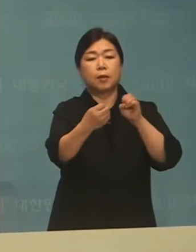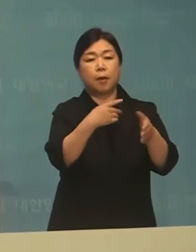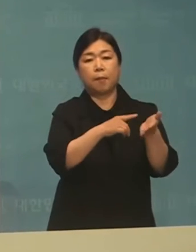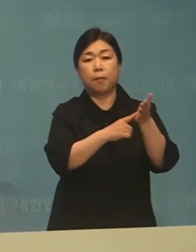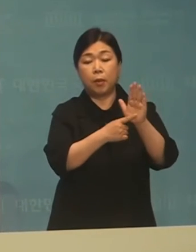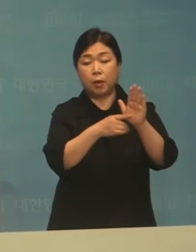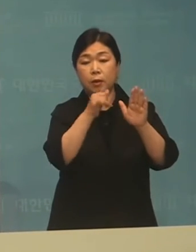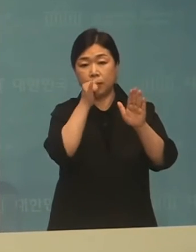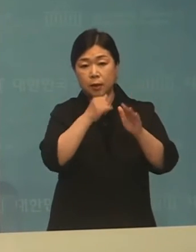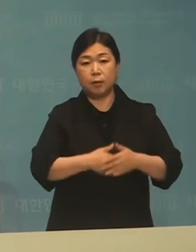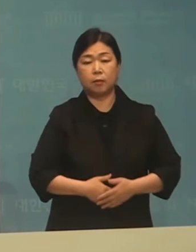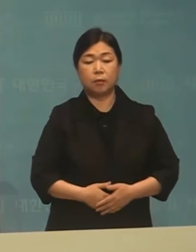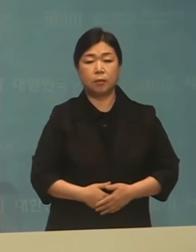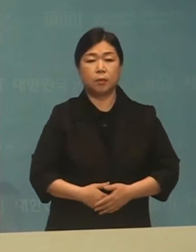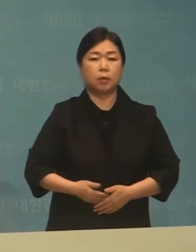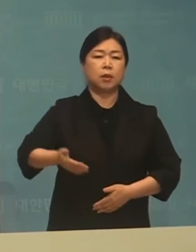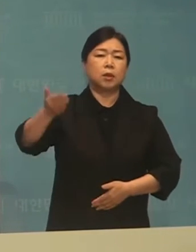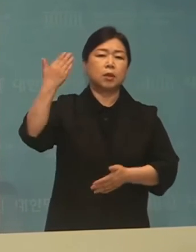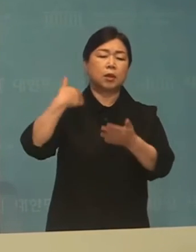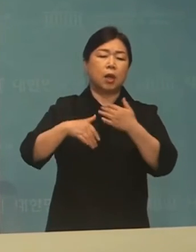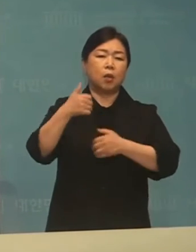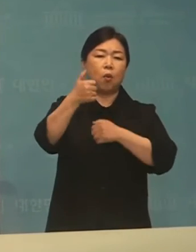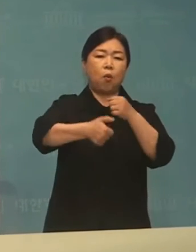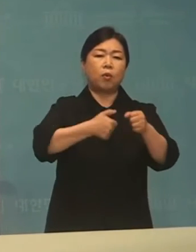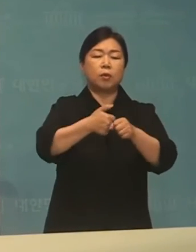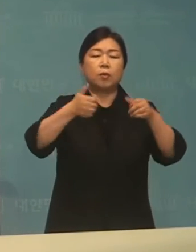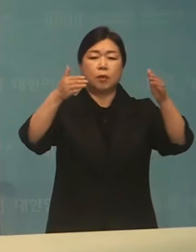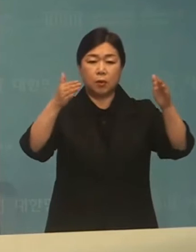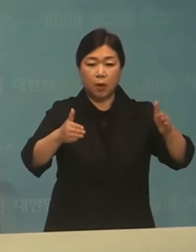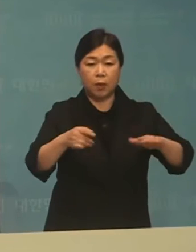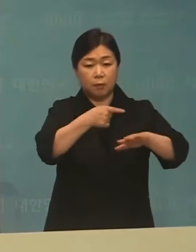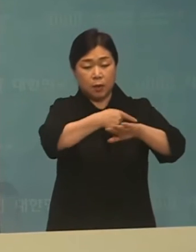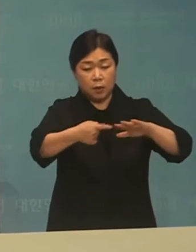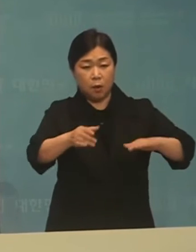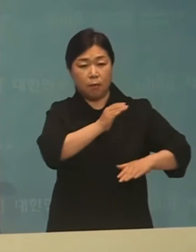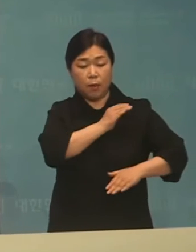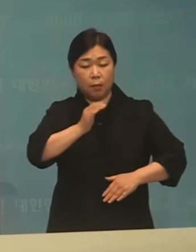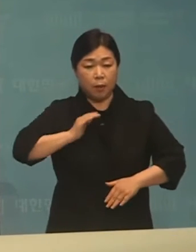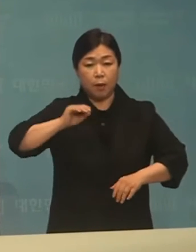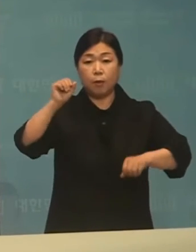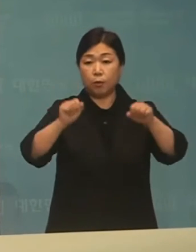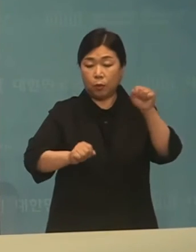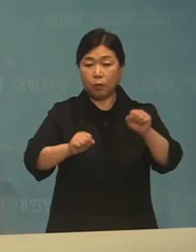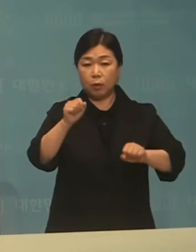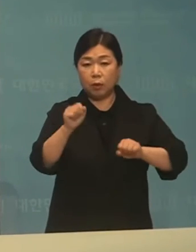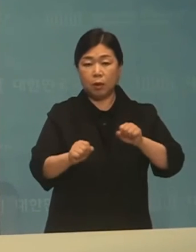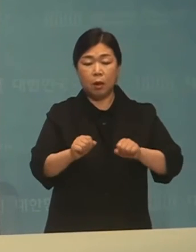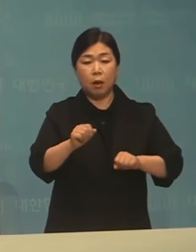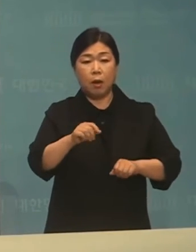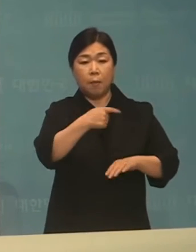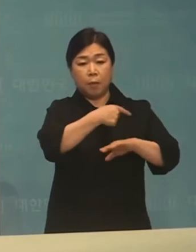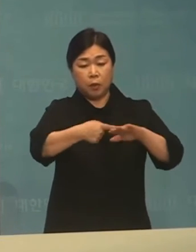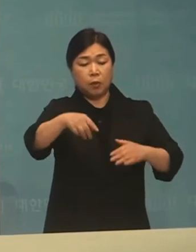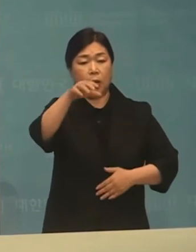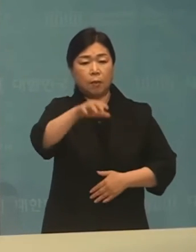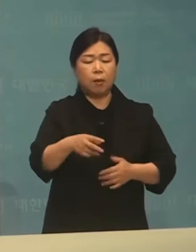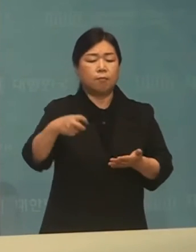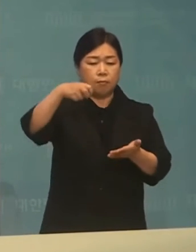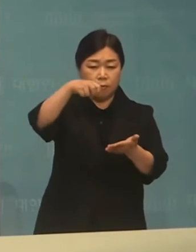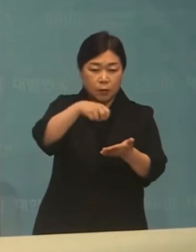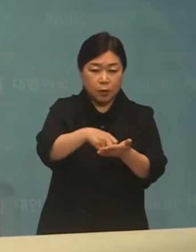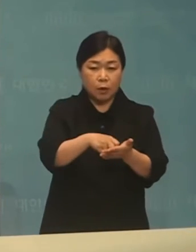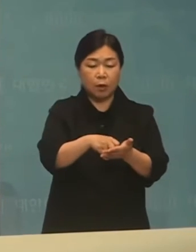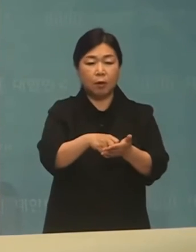보냈습니다. 지난 한 세기 민족을 배반하는 데 대하여 민족 앞에 무릎